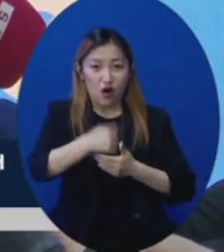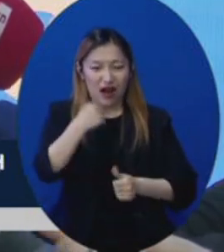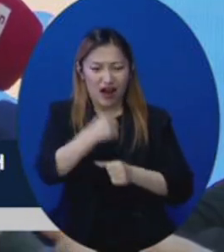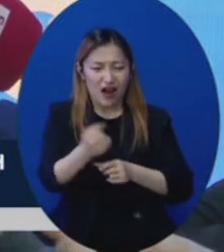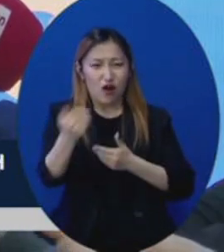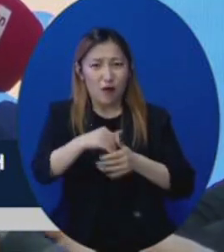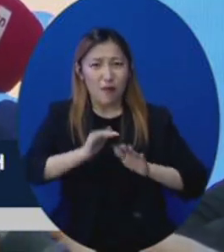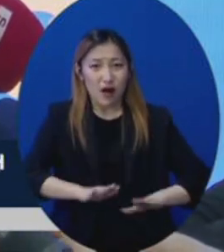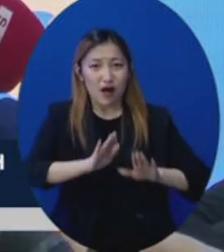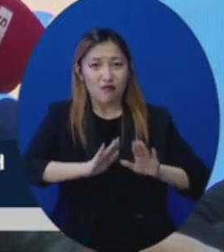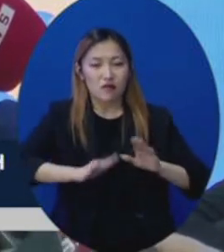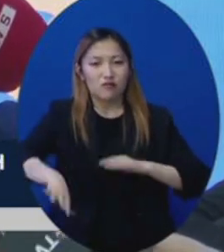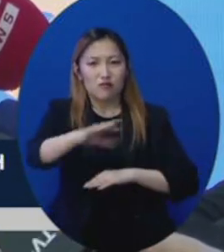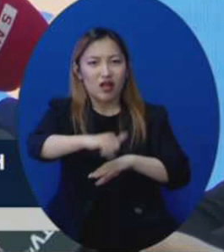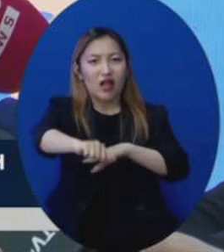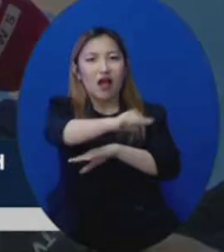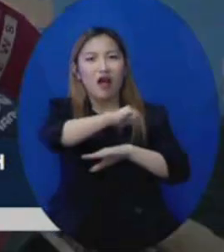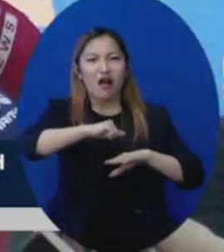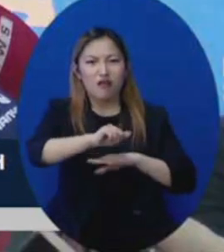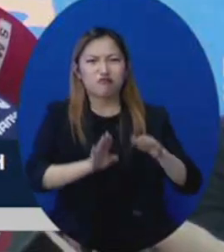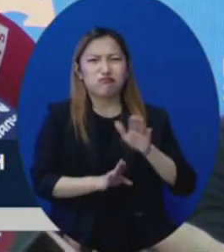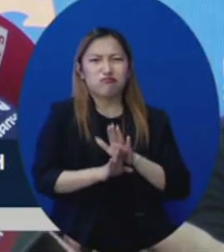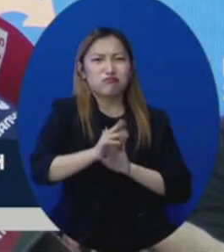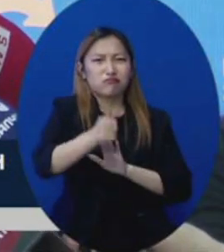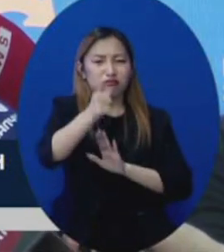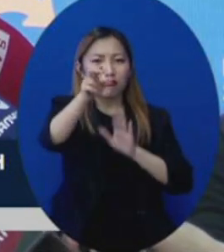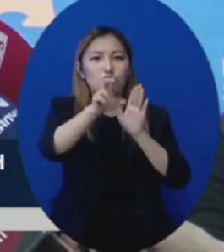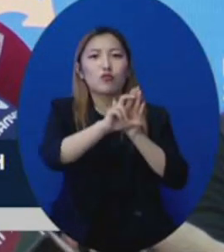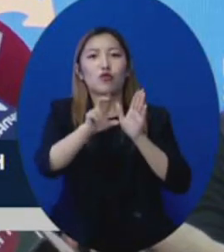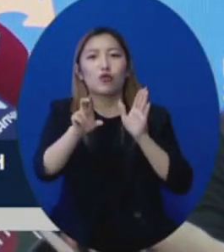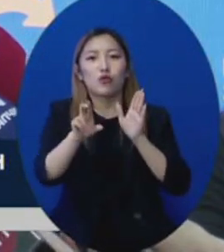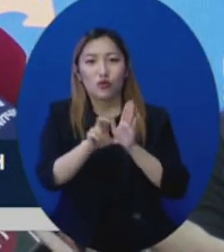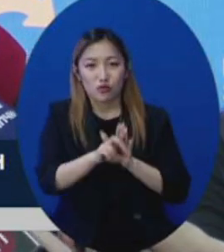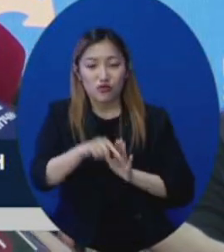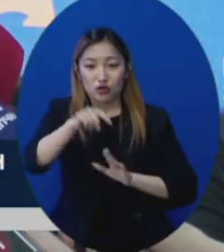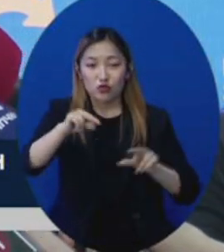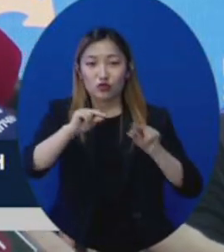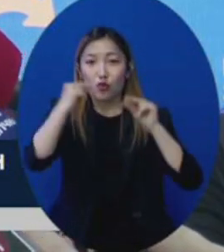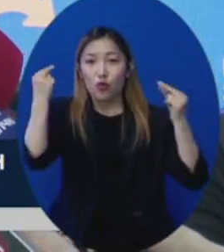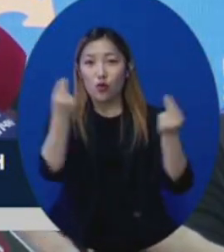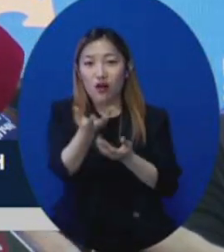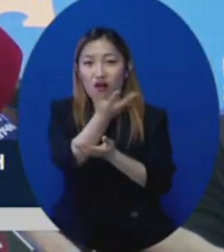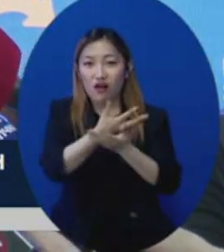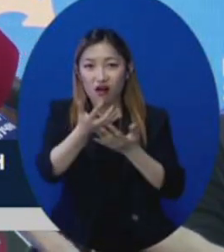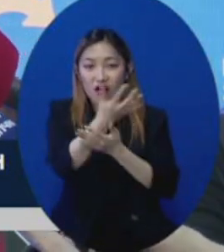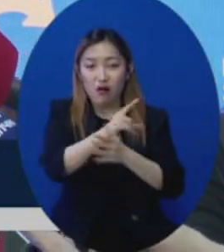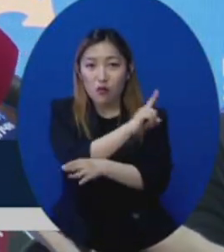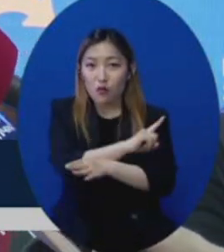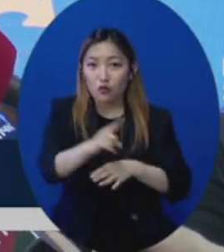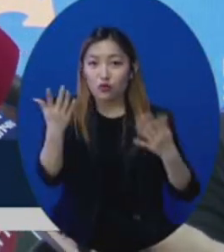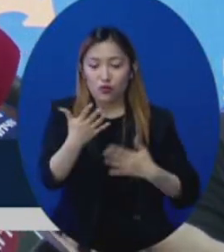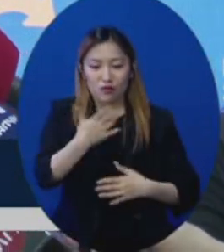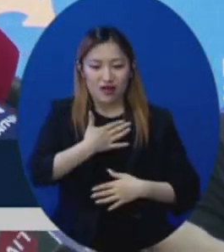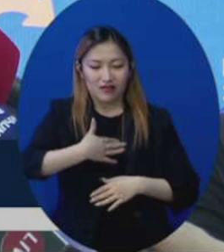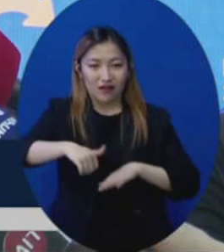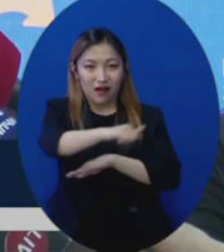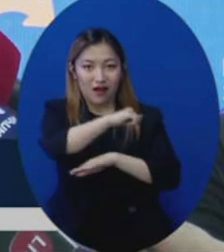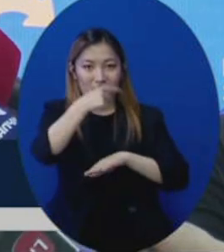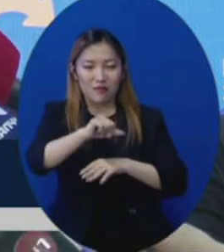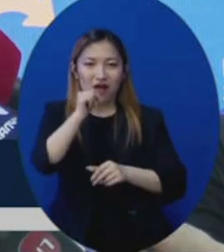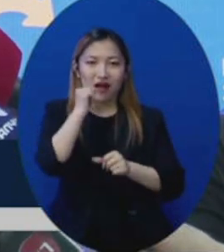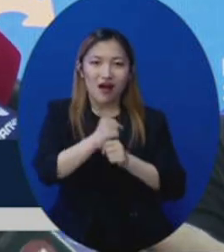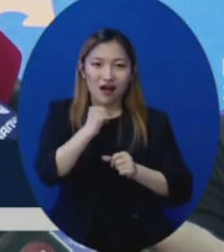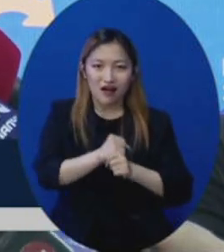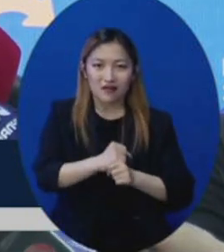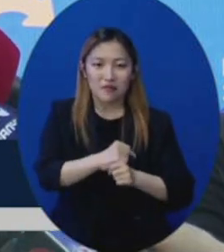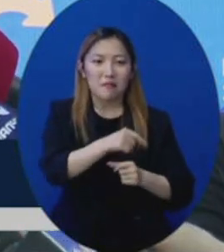урагшлана гэдэг ийм л өрөөтэй ийм л аймаг. Цаашид бол энэ чуулганы үр дүнгээр Дорногов аймагт бас ажлын байр, аятай тухтай